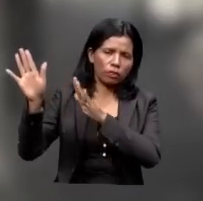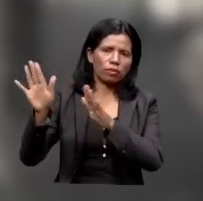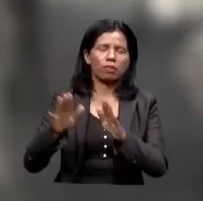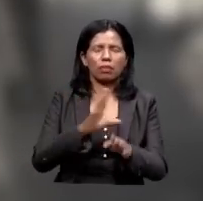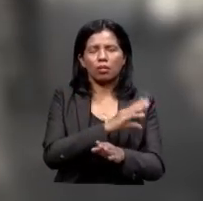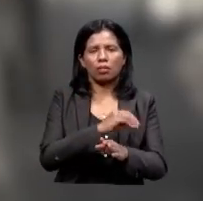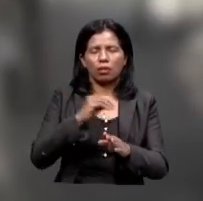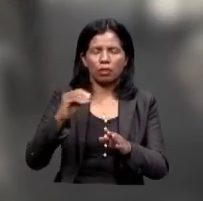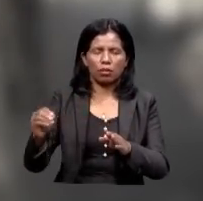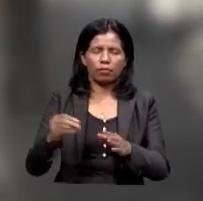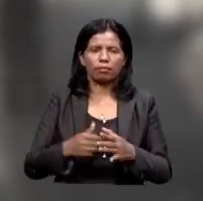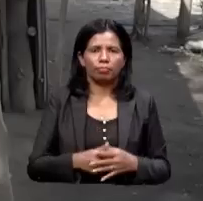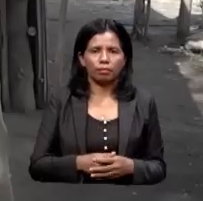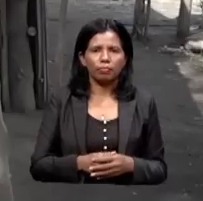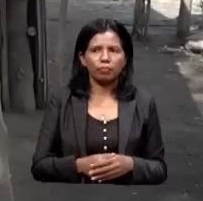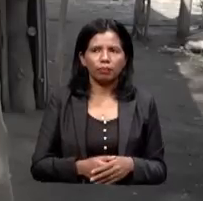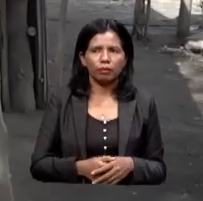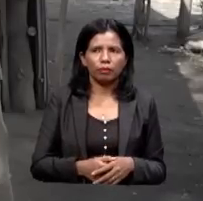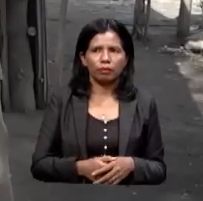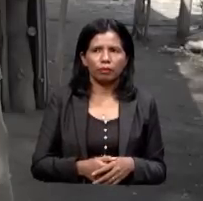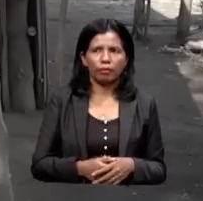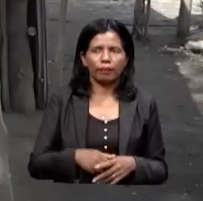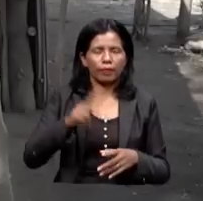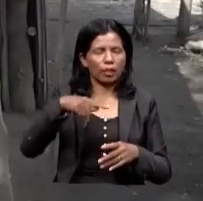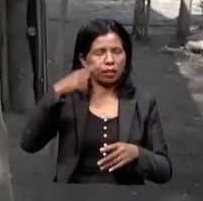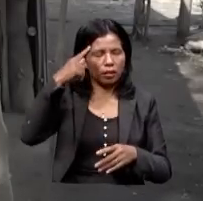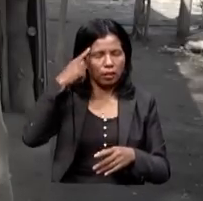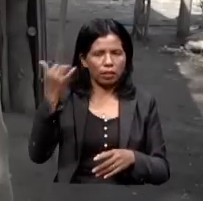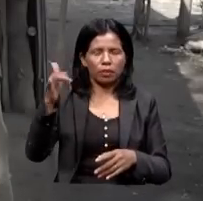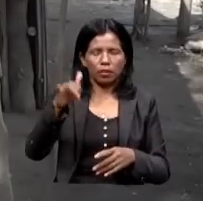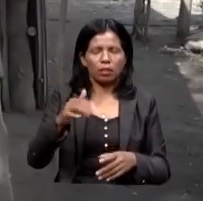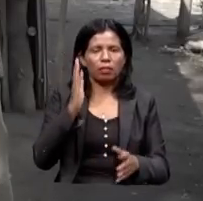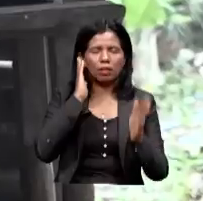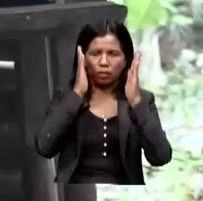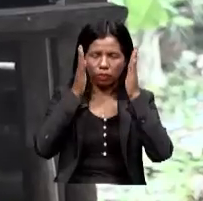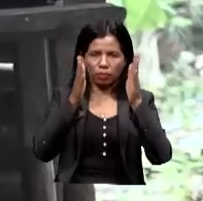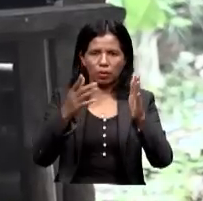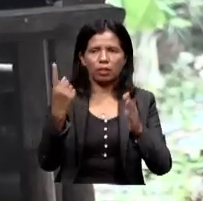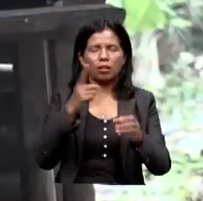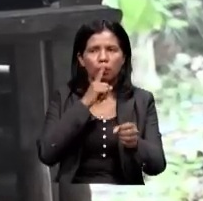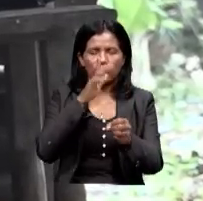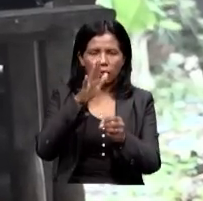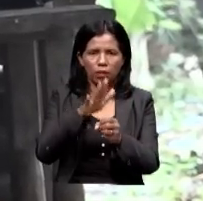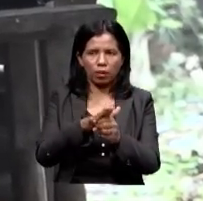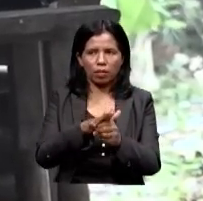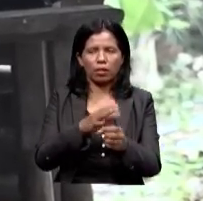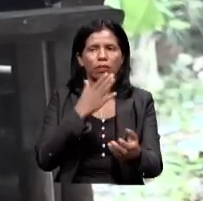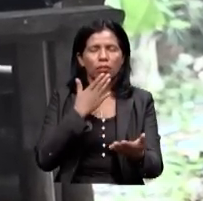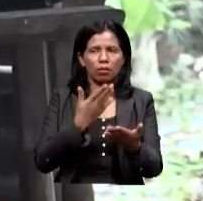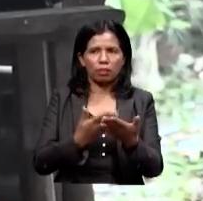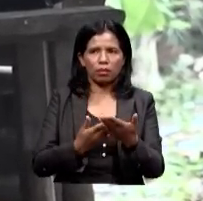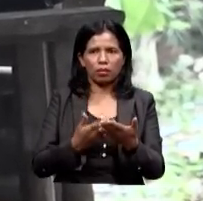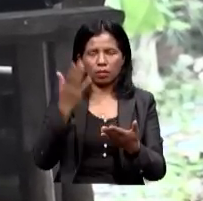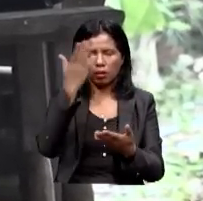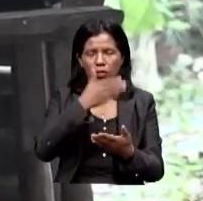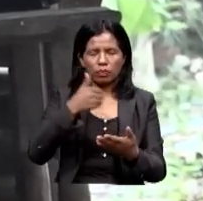no isolado sera. Politiko sira banyira tumba kampanye sempre promete buat mesa furak ia